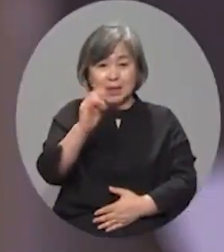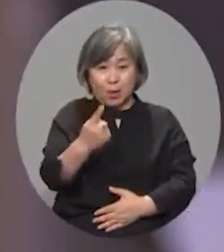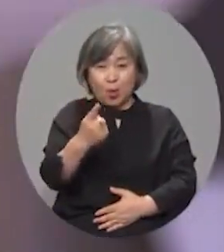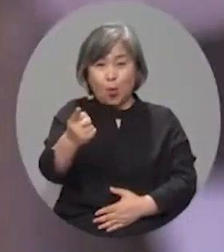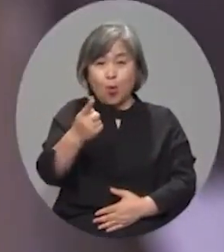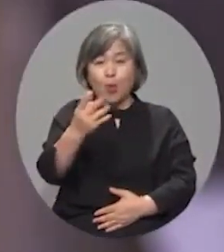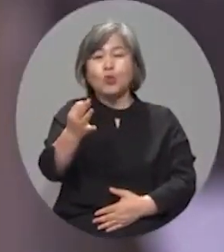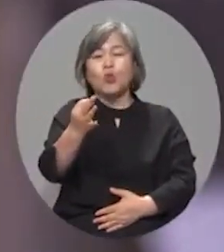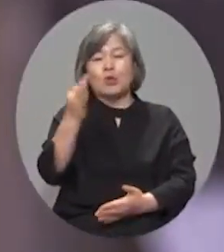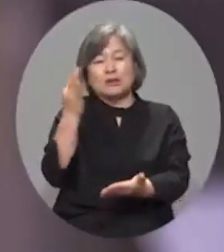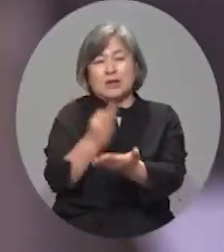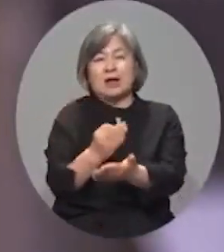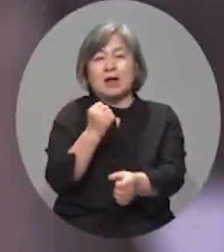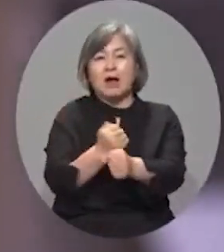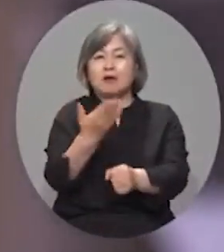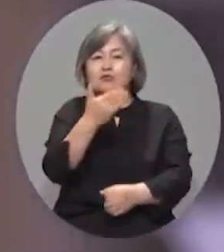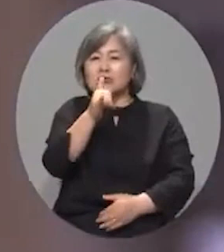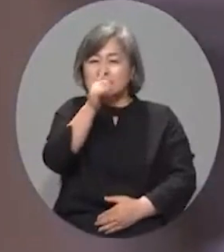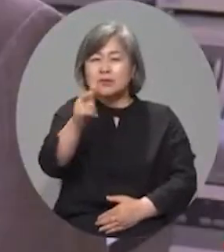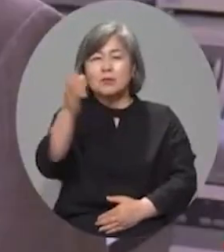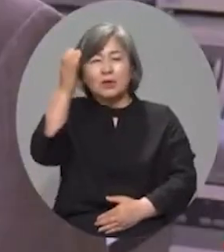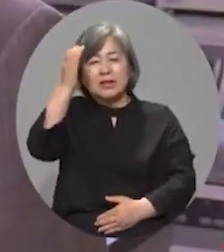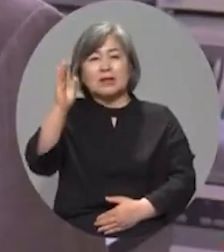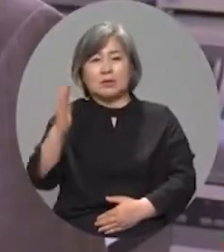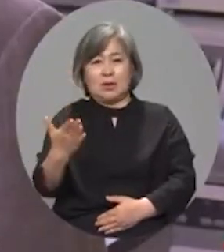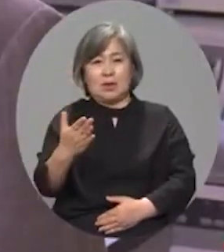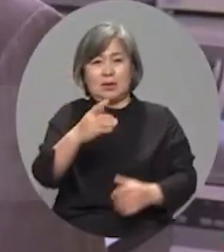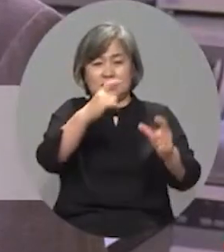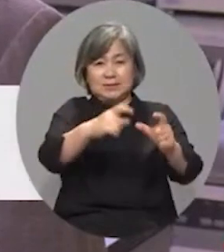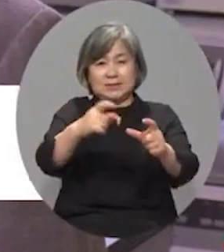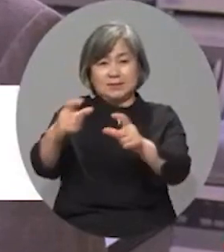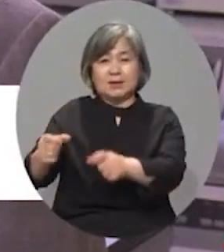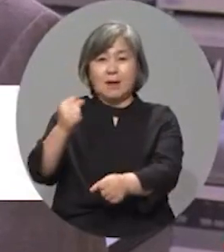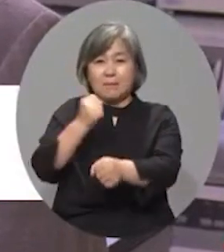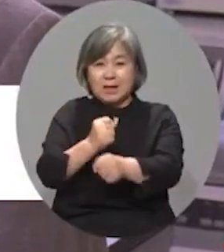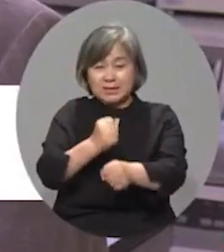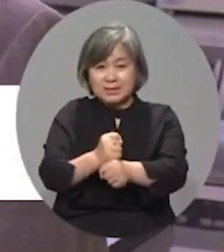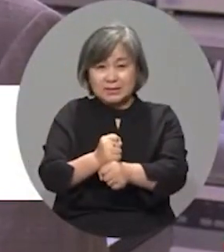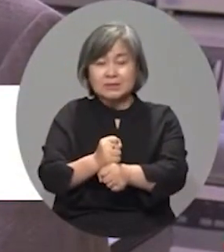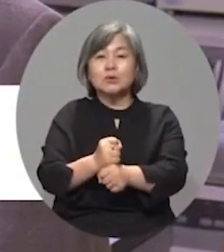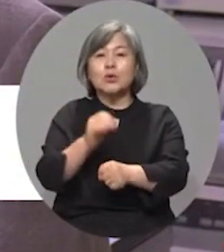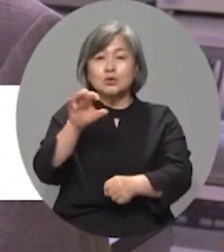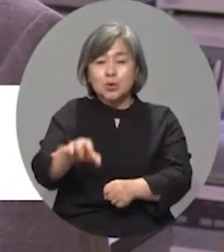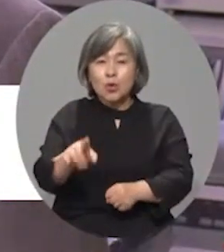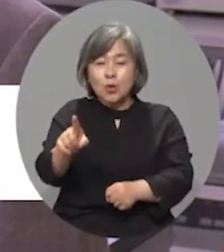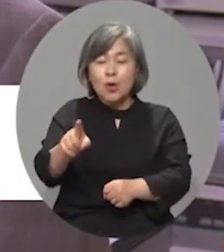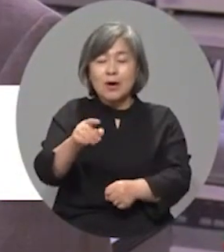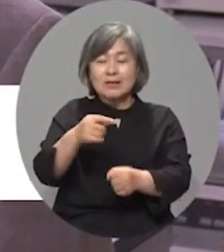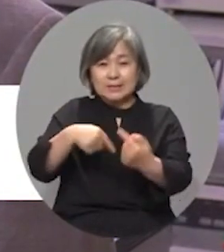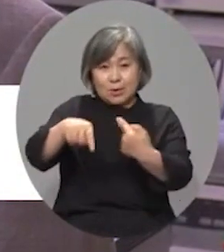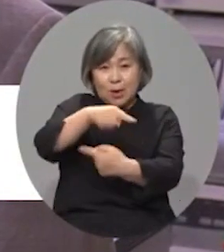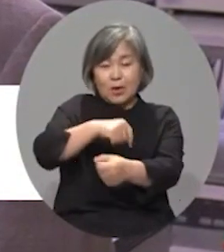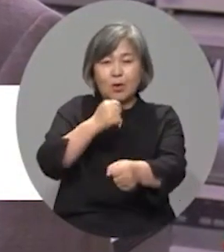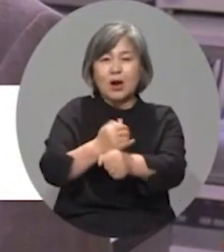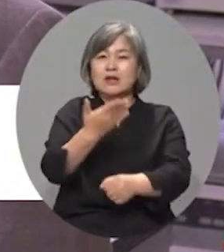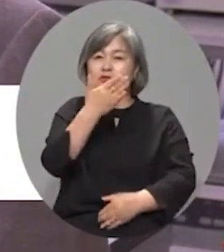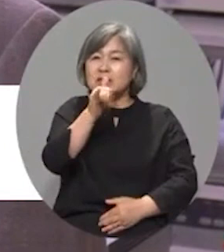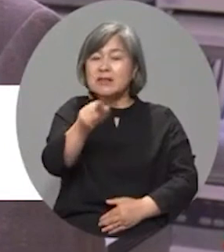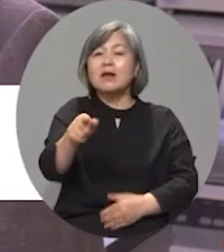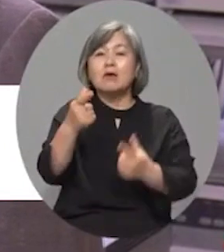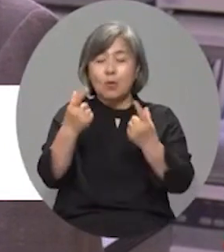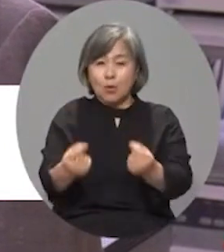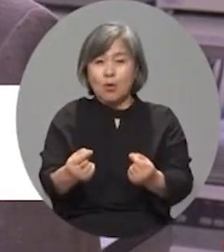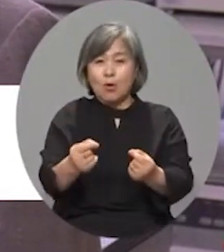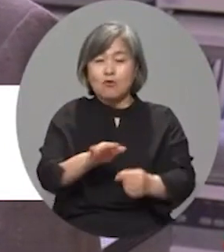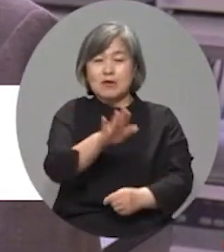획기적으로 낮출 수 있을 것으로 기대됩니다. 지역에서 나는 소재인 그 원료를 직접 활용할 수 있다는 것과